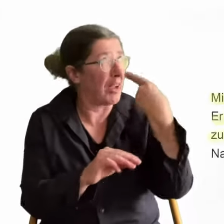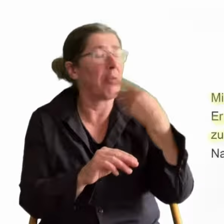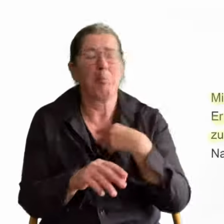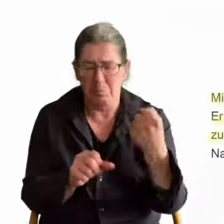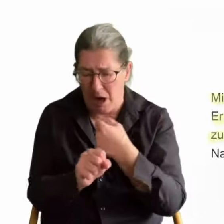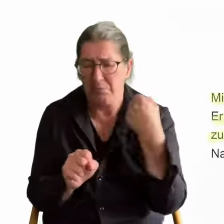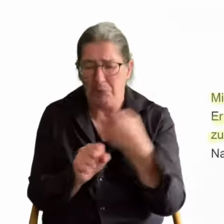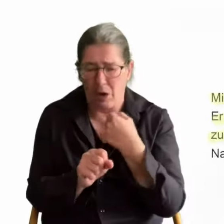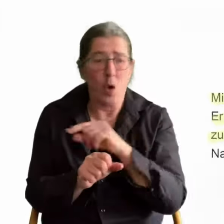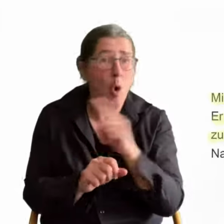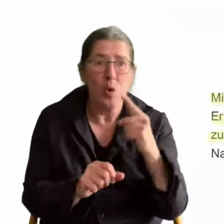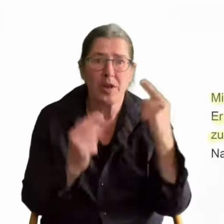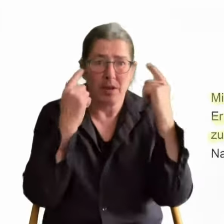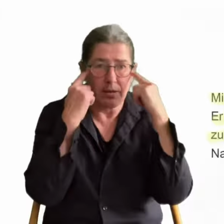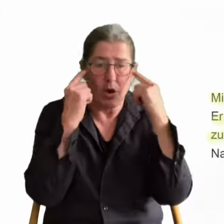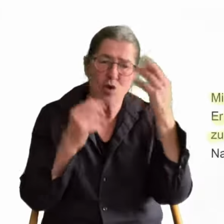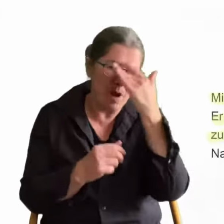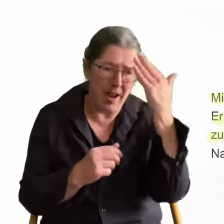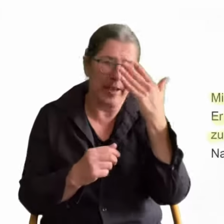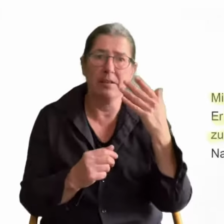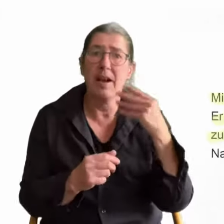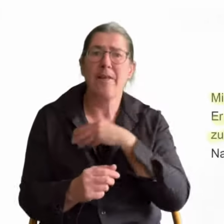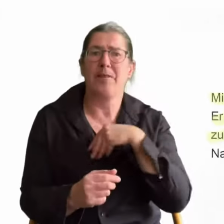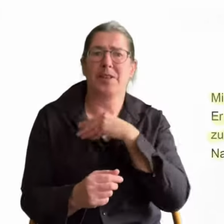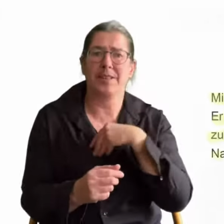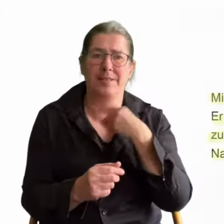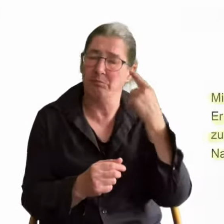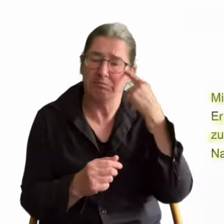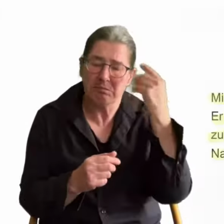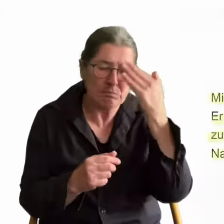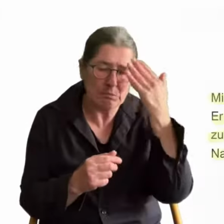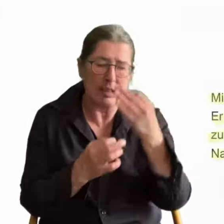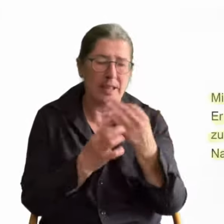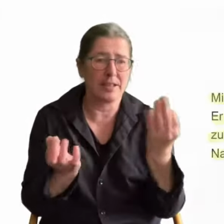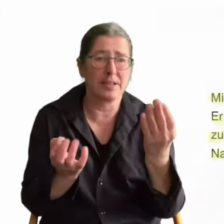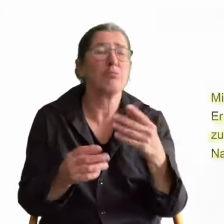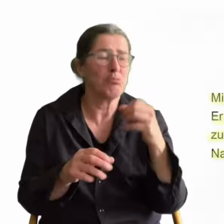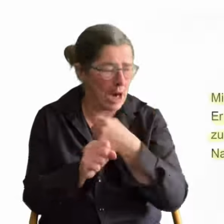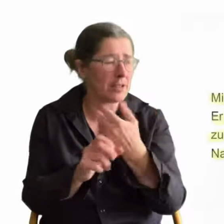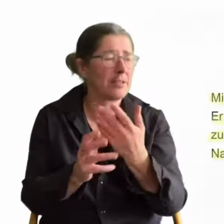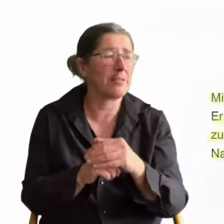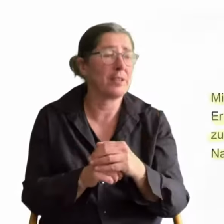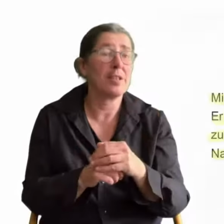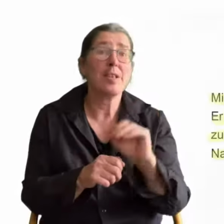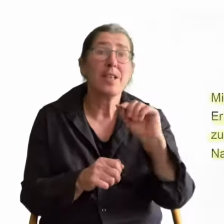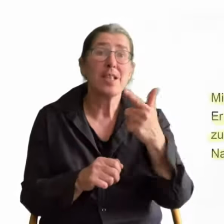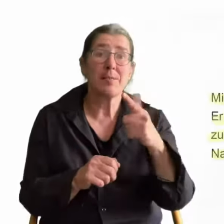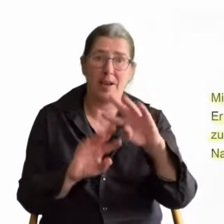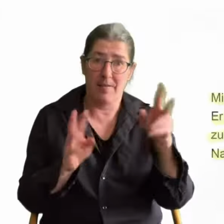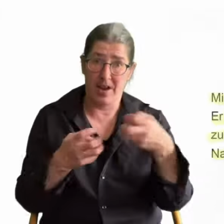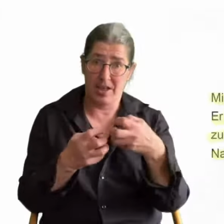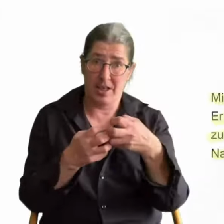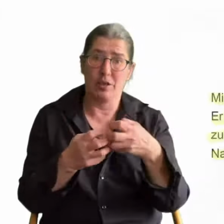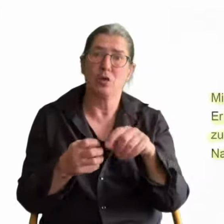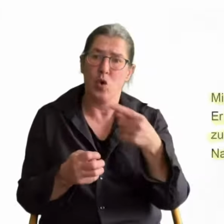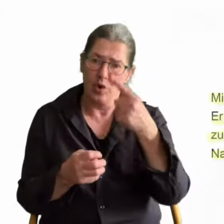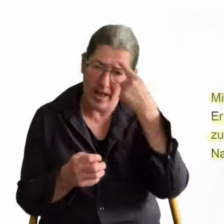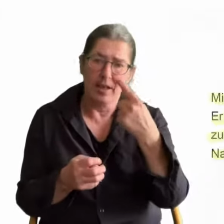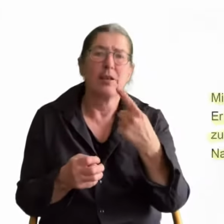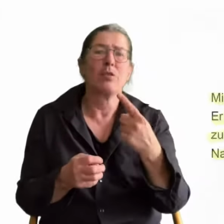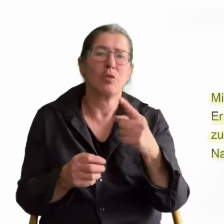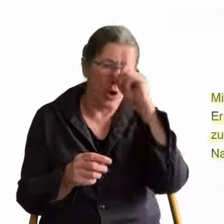ohne selbst überlegen oder ihr gewissen einzuschalten nach dem zweiten weltkrieg dachte man german studies und